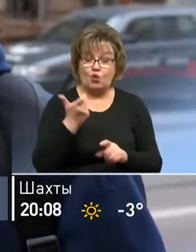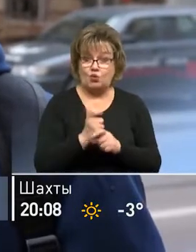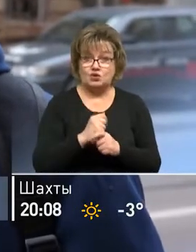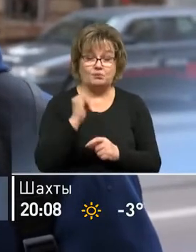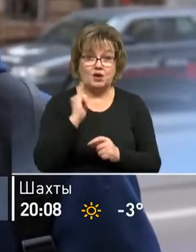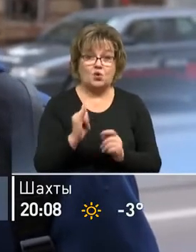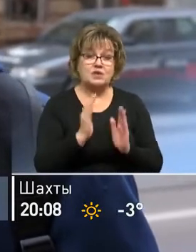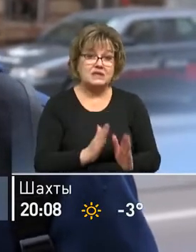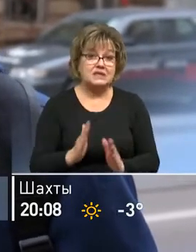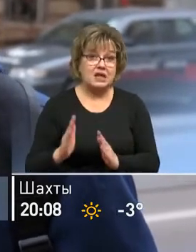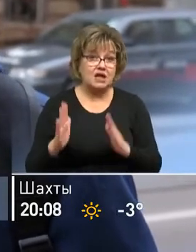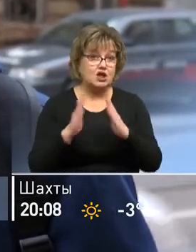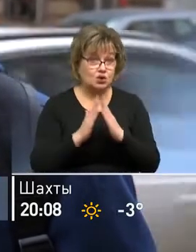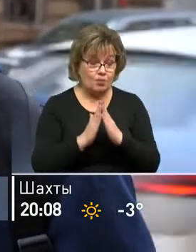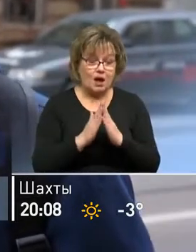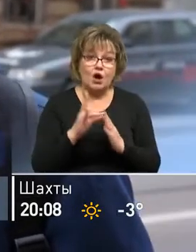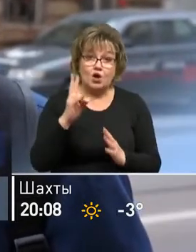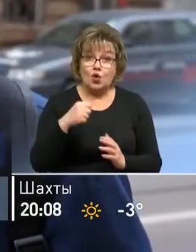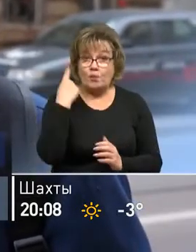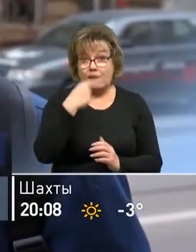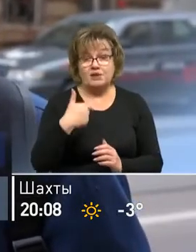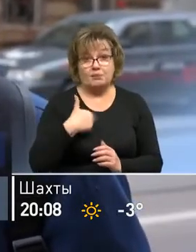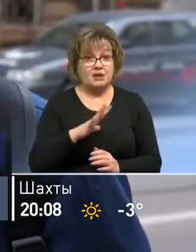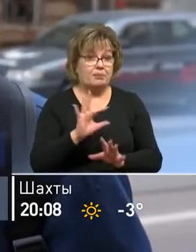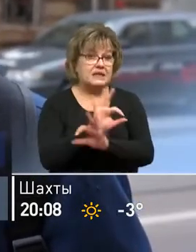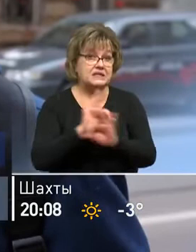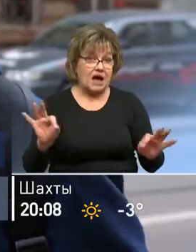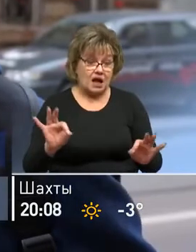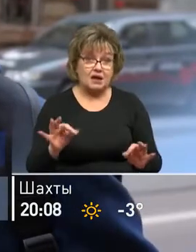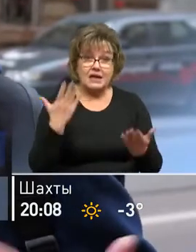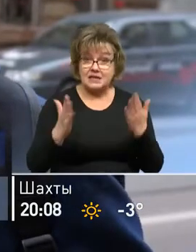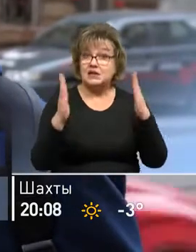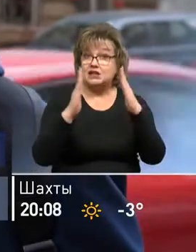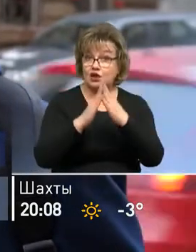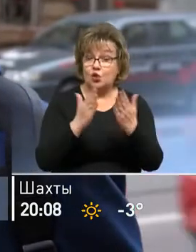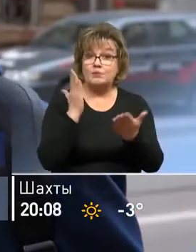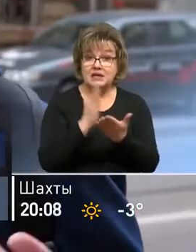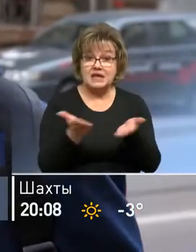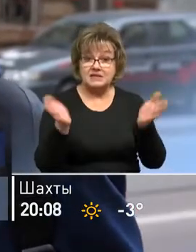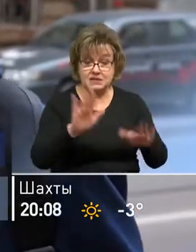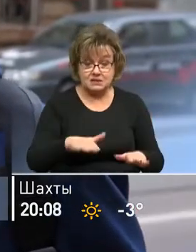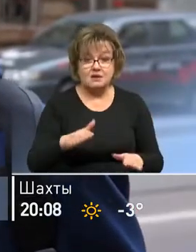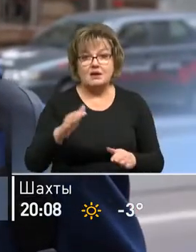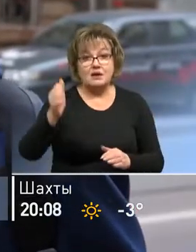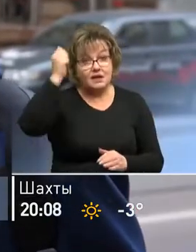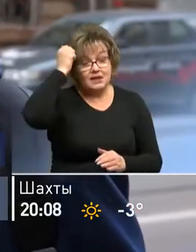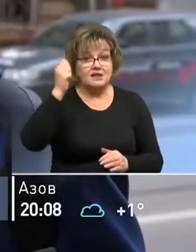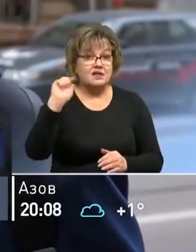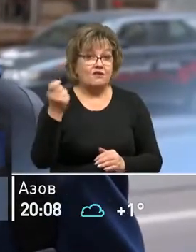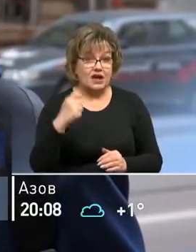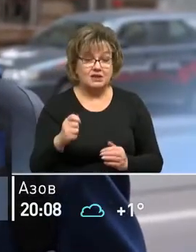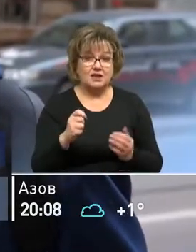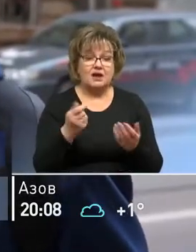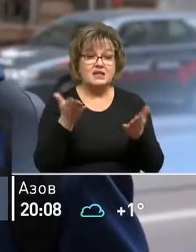это тоже все видели но как по мне было бы идеально раз на доме есть следы и войны таких домов очень мало по городу осталось ну по